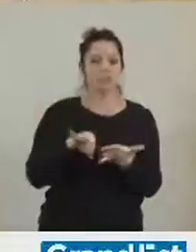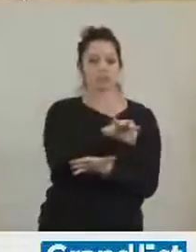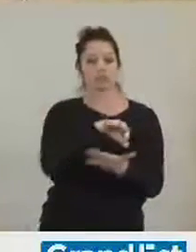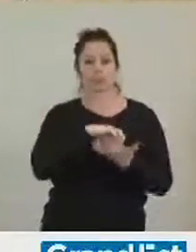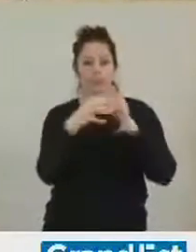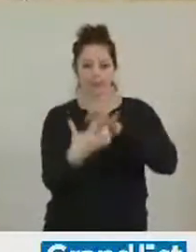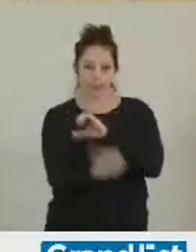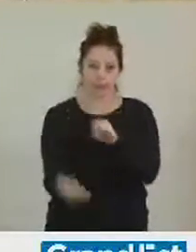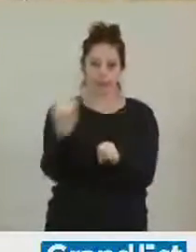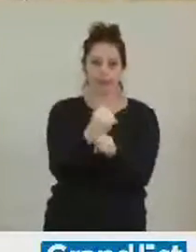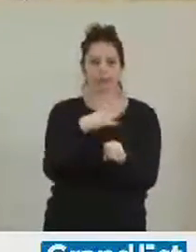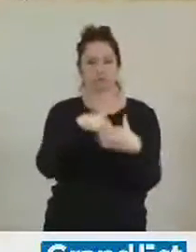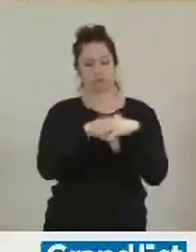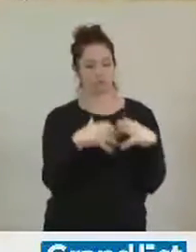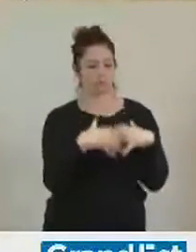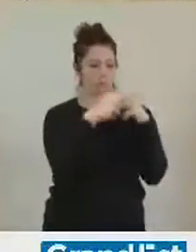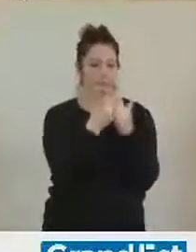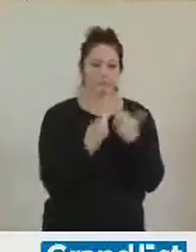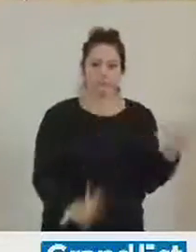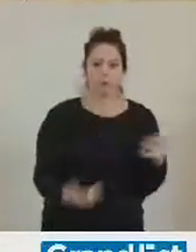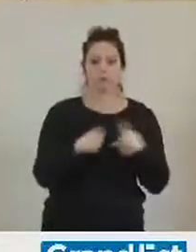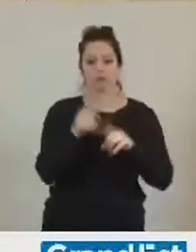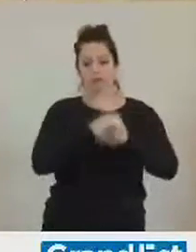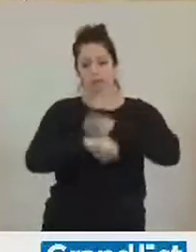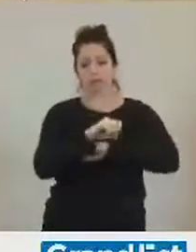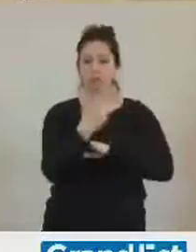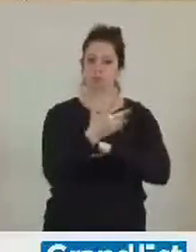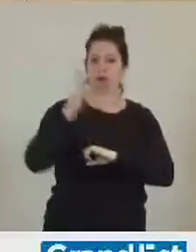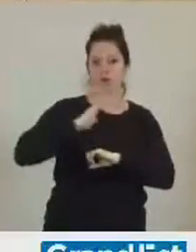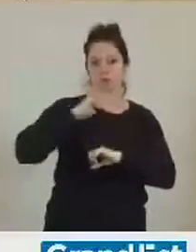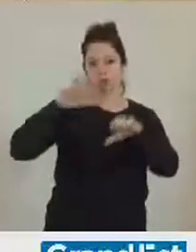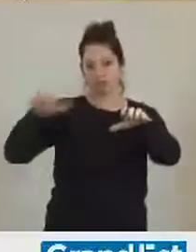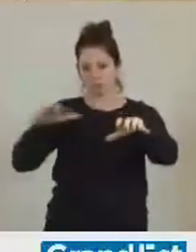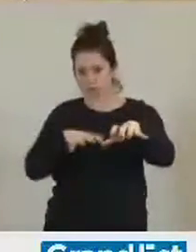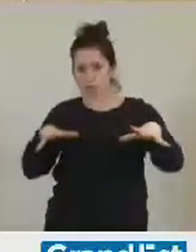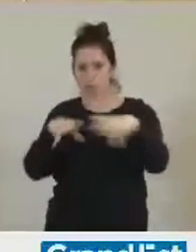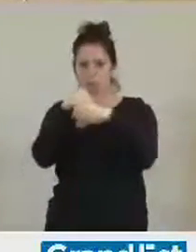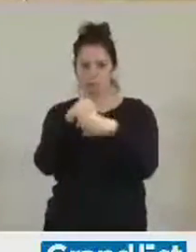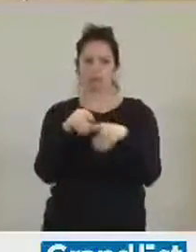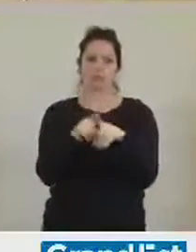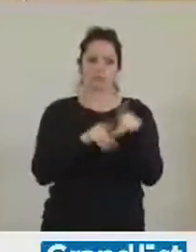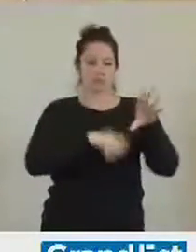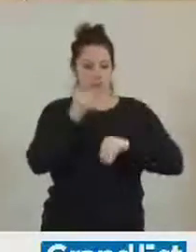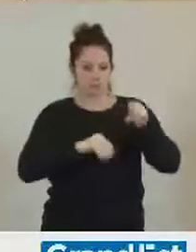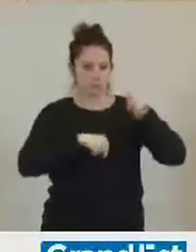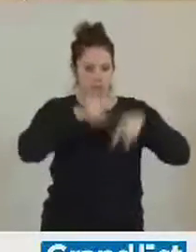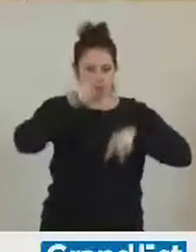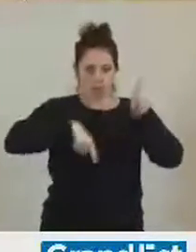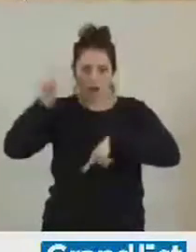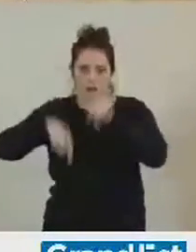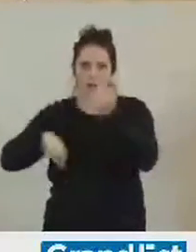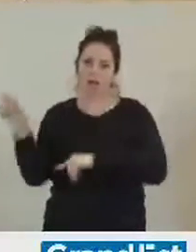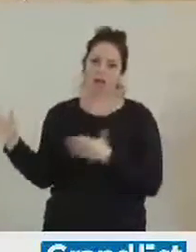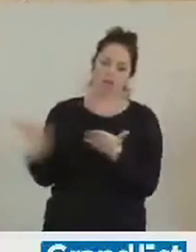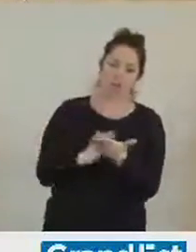de dispositifs et d'organisations sur 3 anciennes régions, une population extrêmement hétérogène, tant sur son parcours, sur